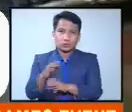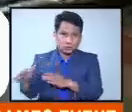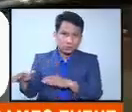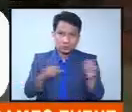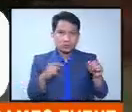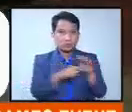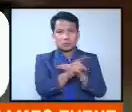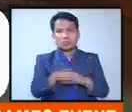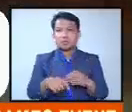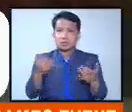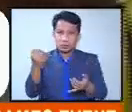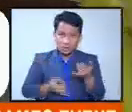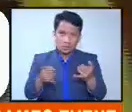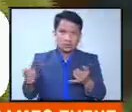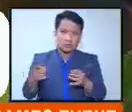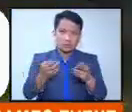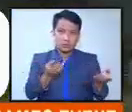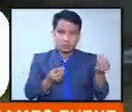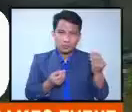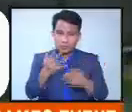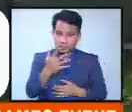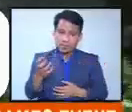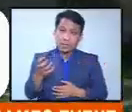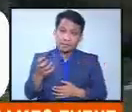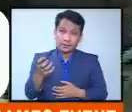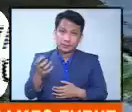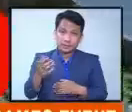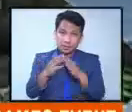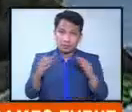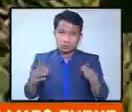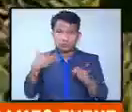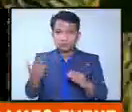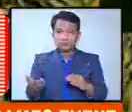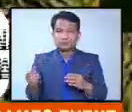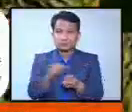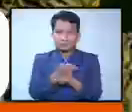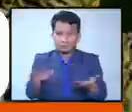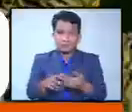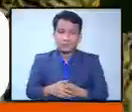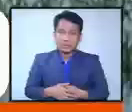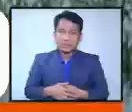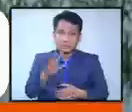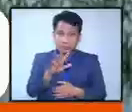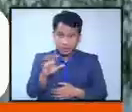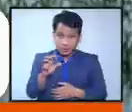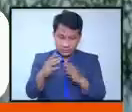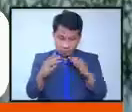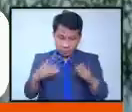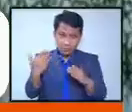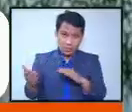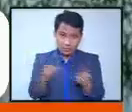kami. Sa huling tala, higit 500 bahay ang nawasak ng bagyo. Nasa 400 million pesos naman ang danyo